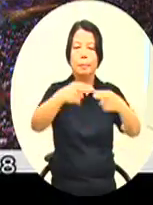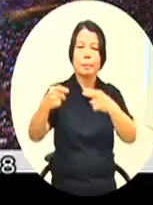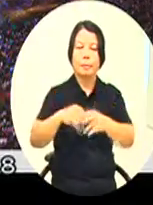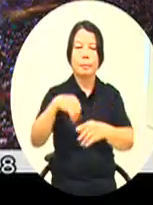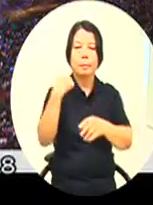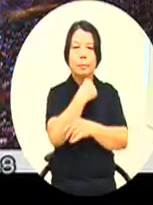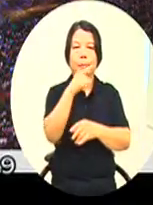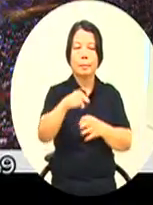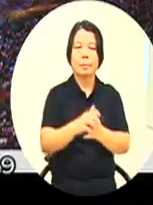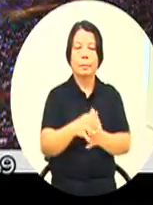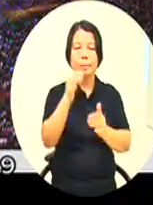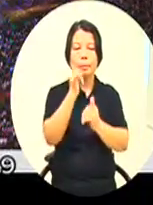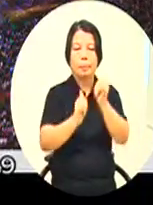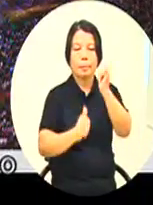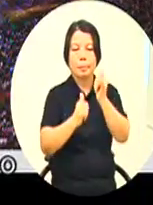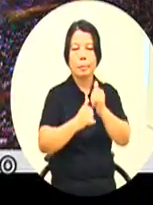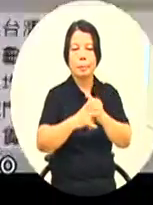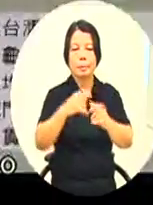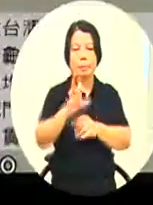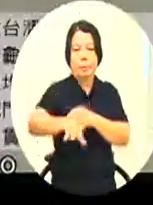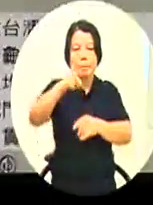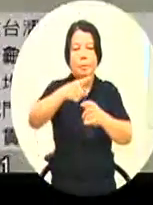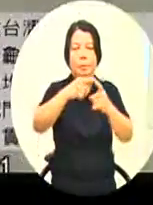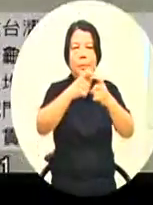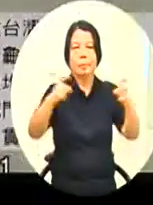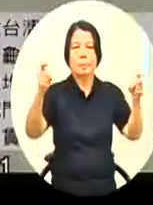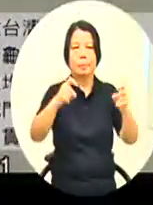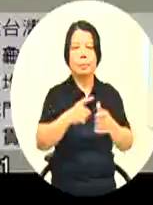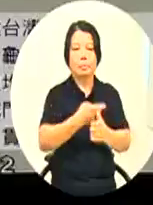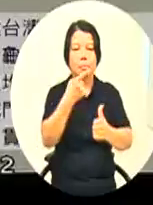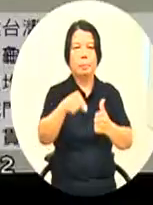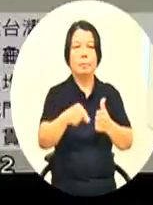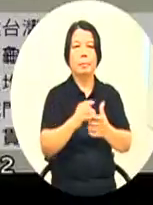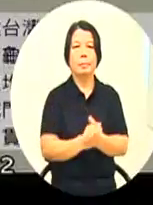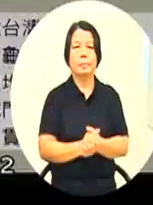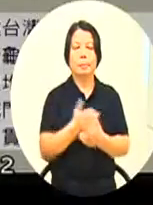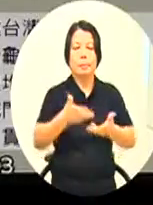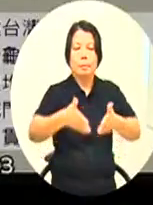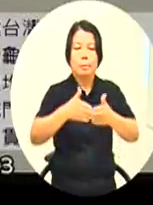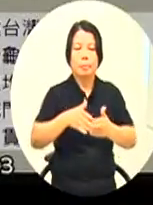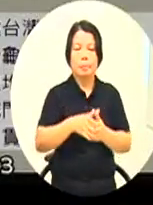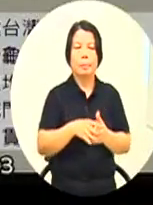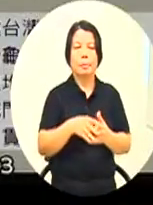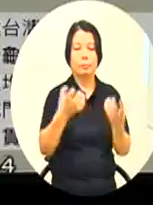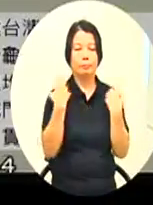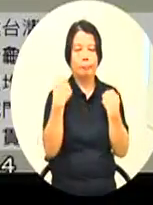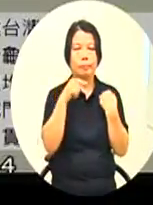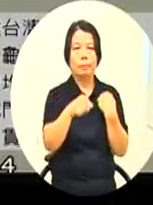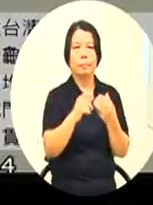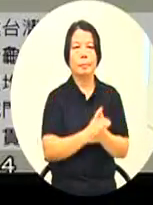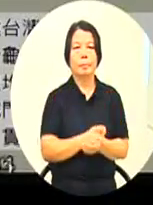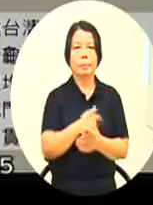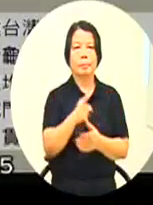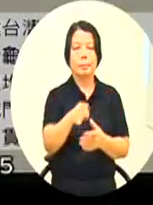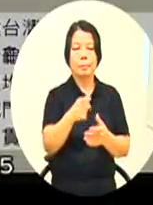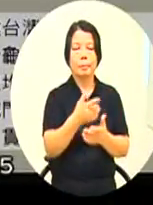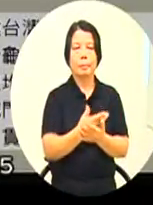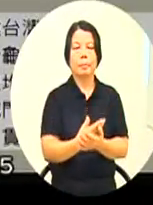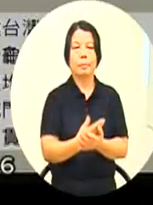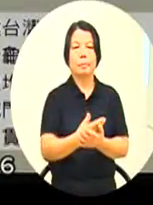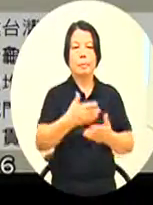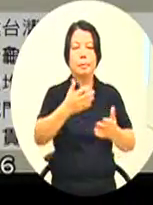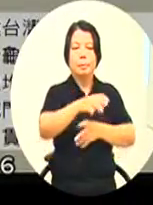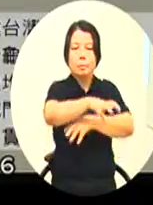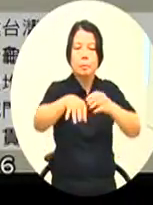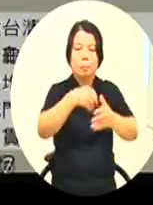第一时辰是我们接下来的一个重点任务。那这出历 环境剧场